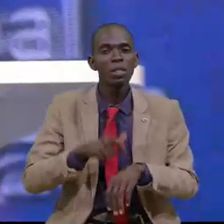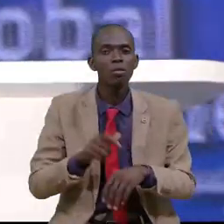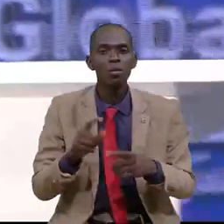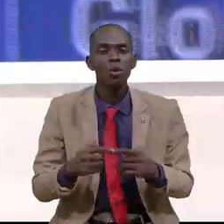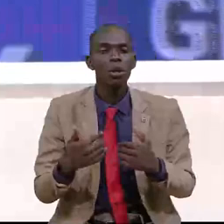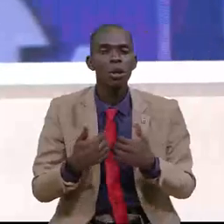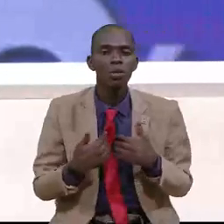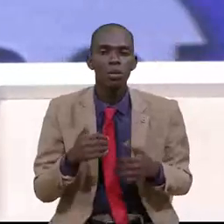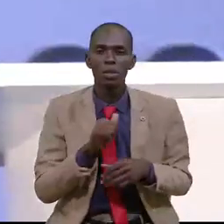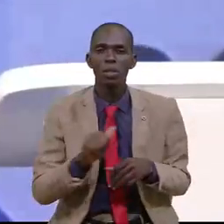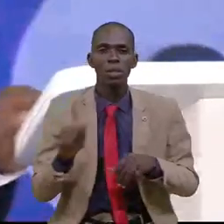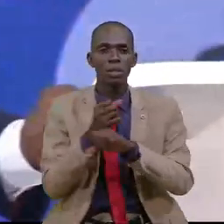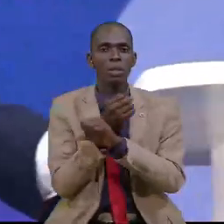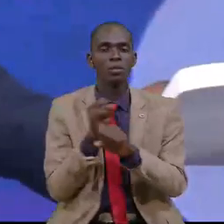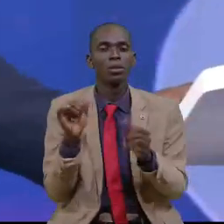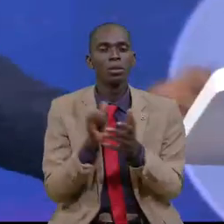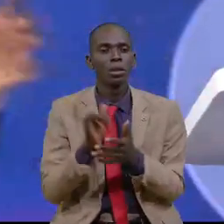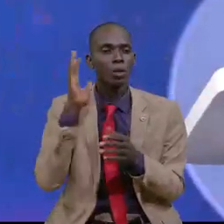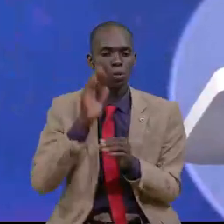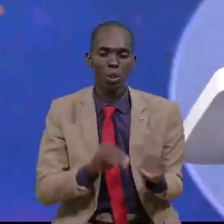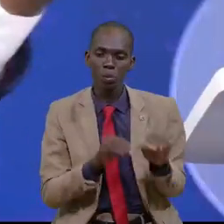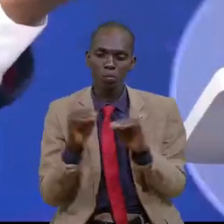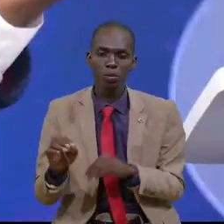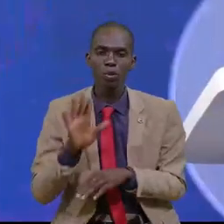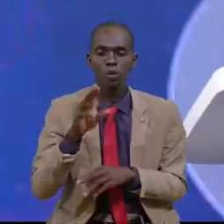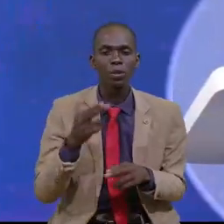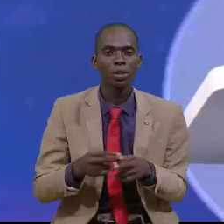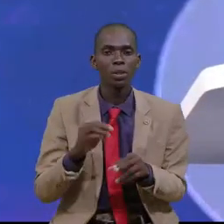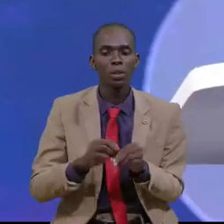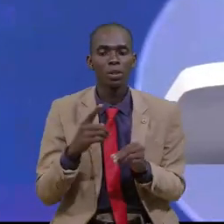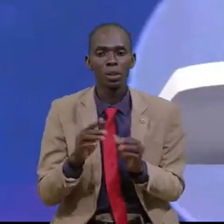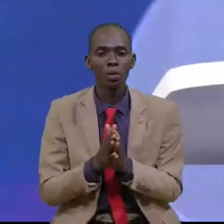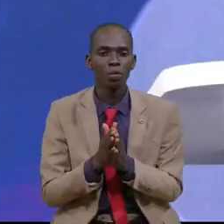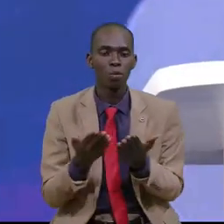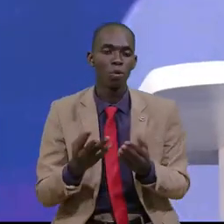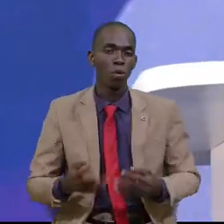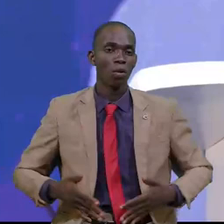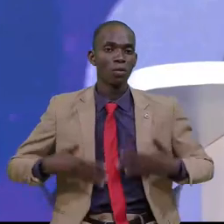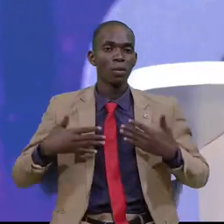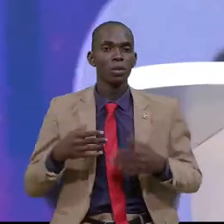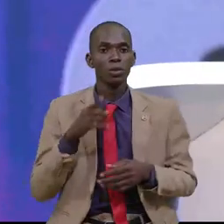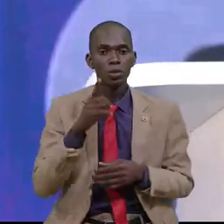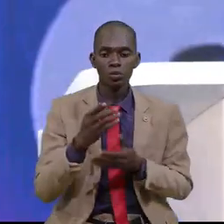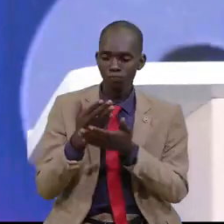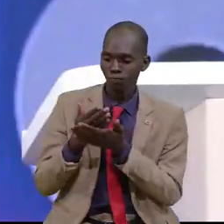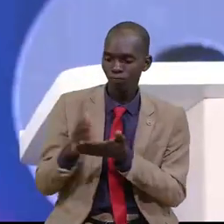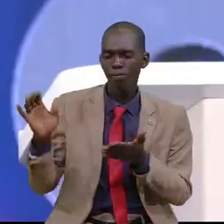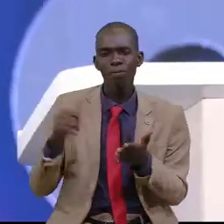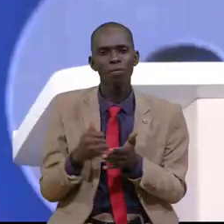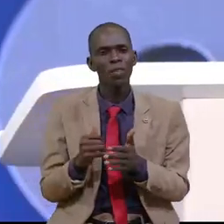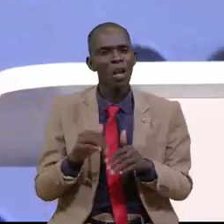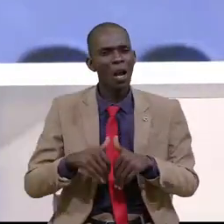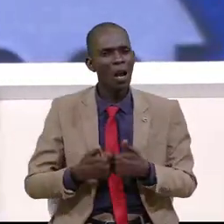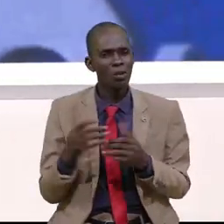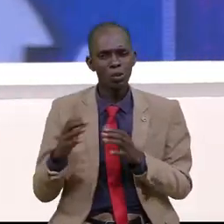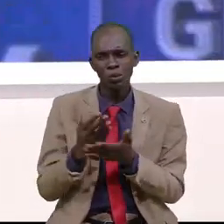y a un moment pour avoir un salut qui écrira ton nom dans le livre de vie, mais tu négliges. Comment